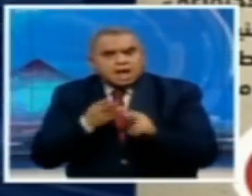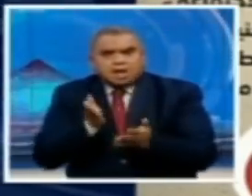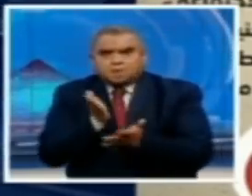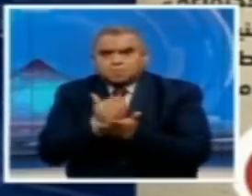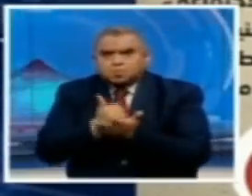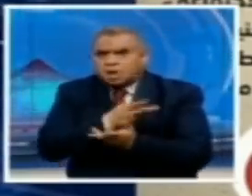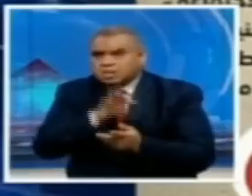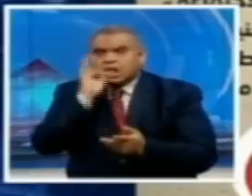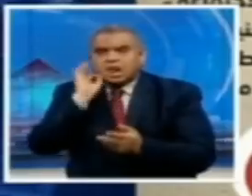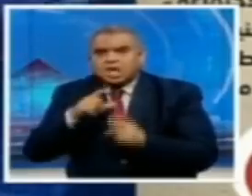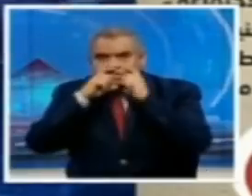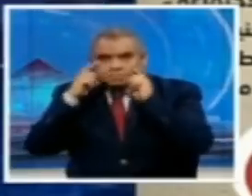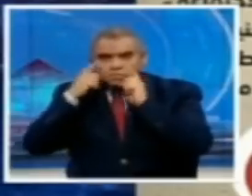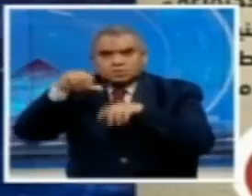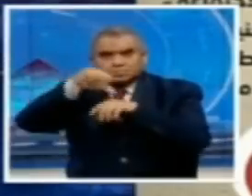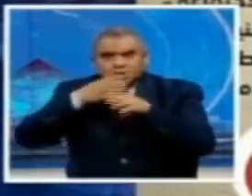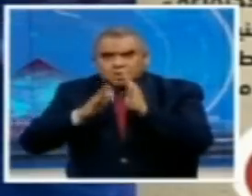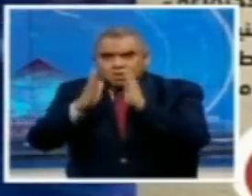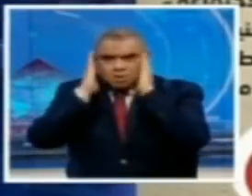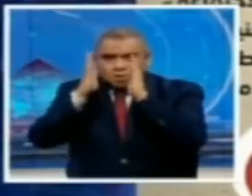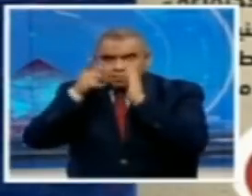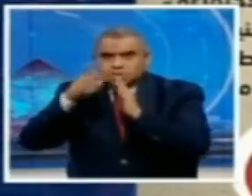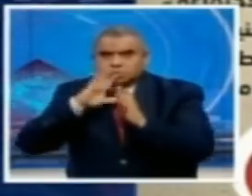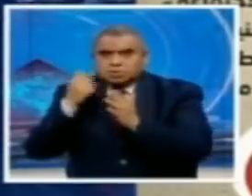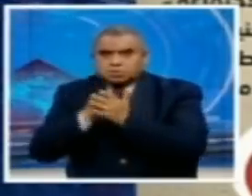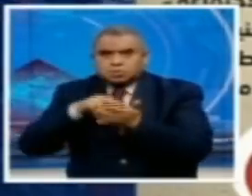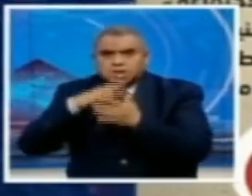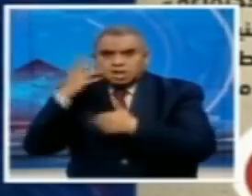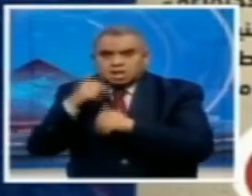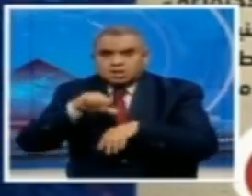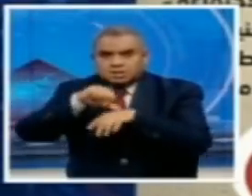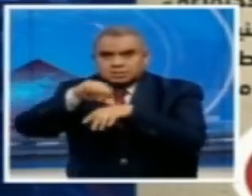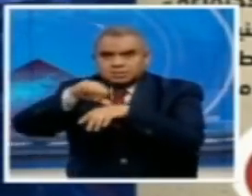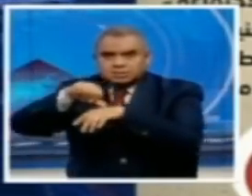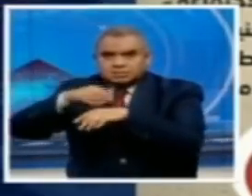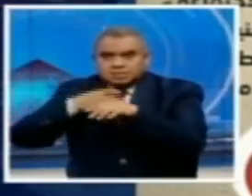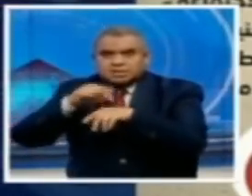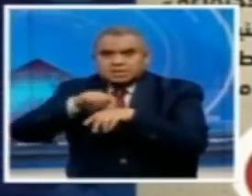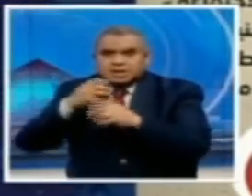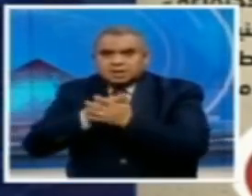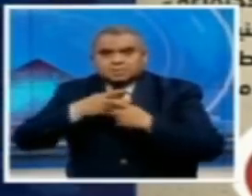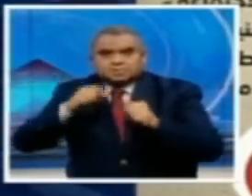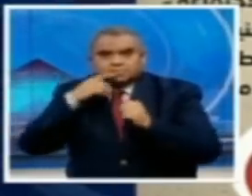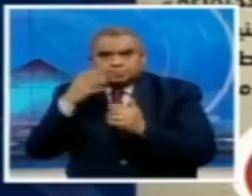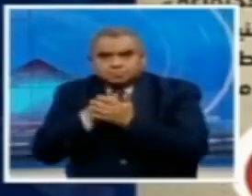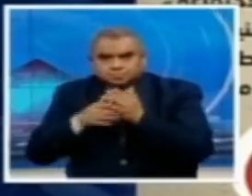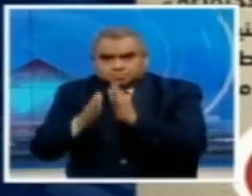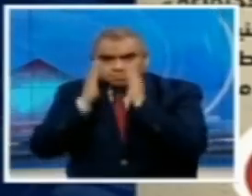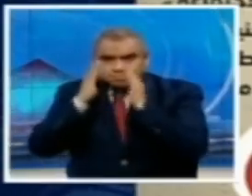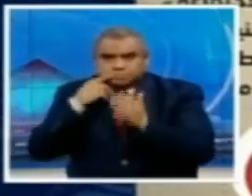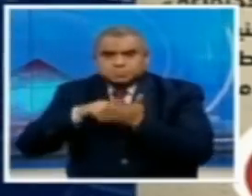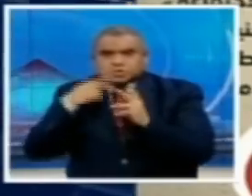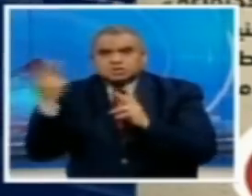والخاصة، وكذلك الأماكن المغلقة أو أثناء التردد أو الوجود في الأماكن العامة المغلقة